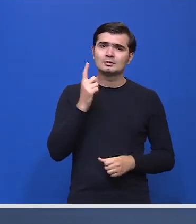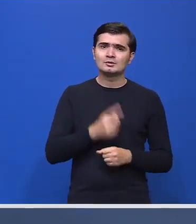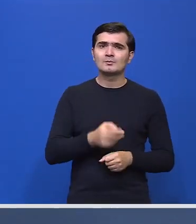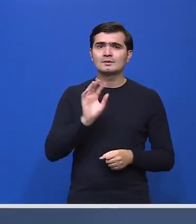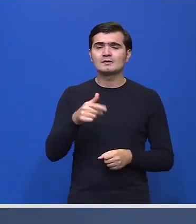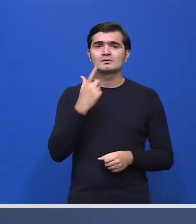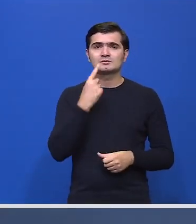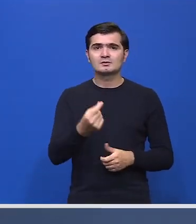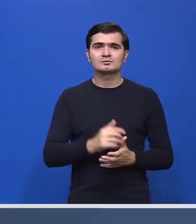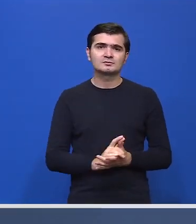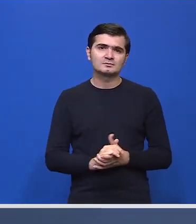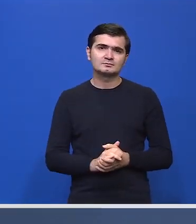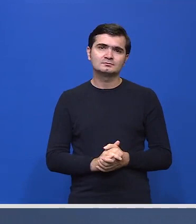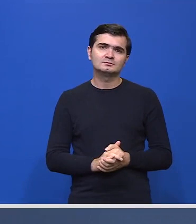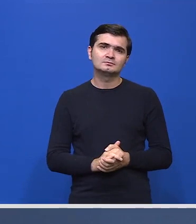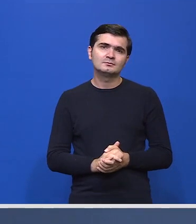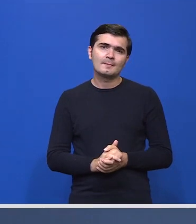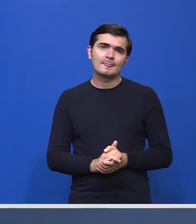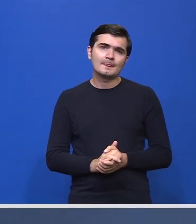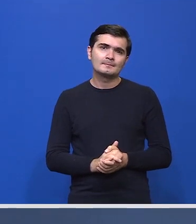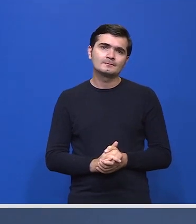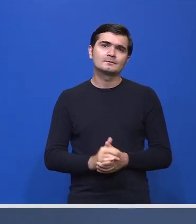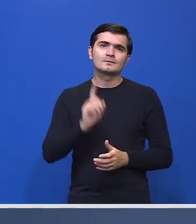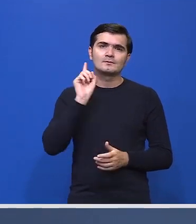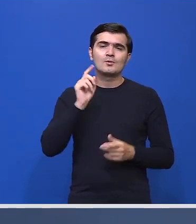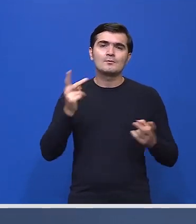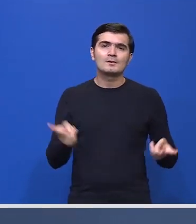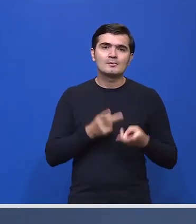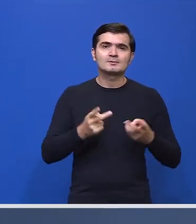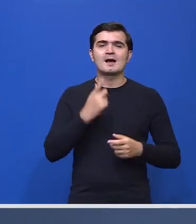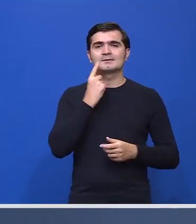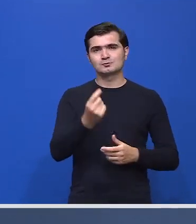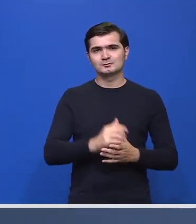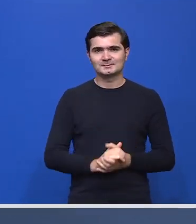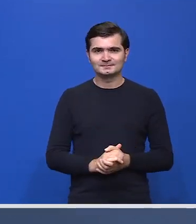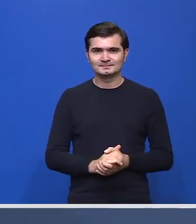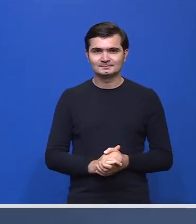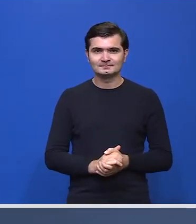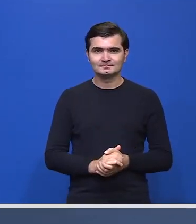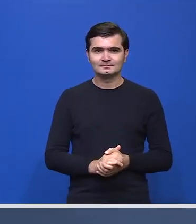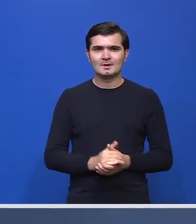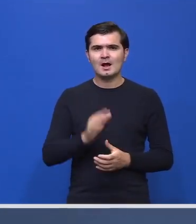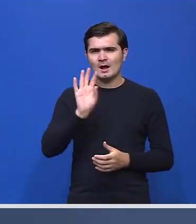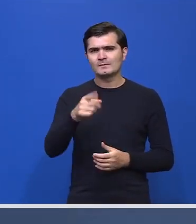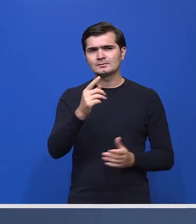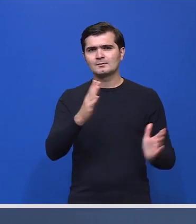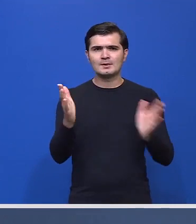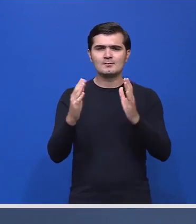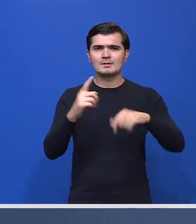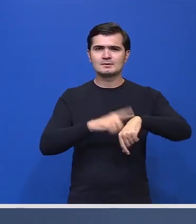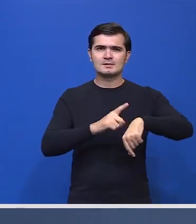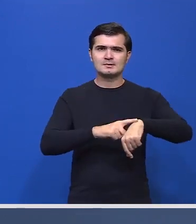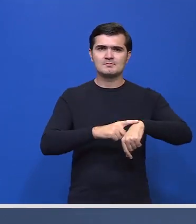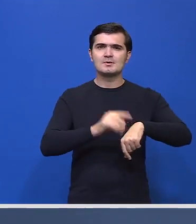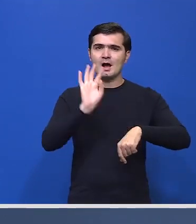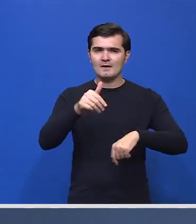găsiți un răspuns. Vom căuta răspunsuri. Aveți și un orizont de timp?